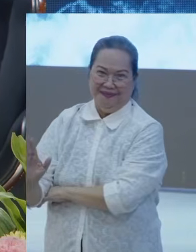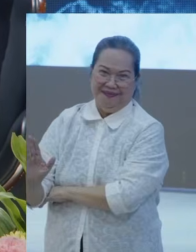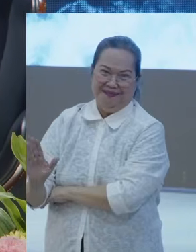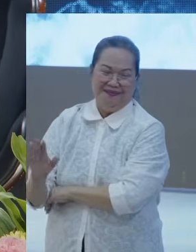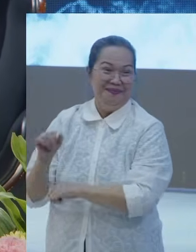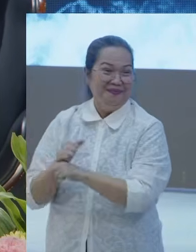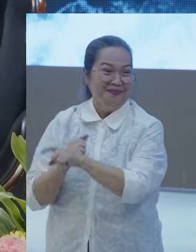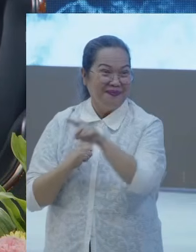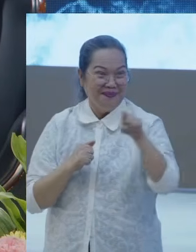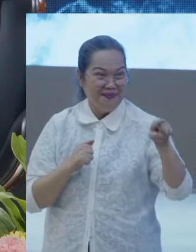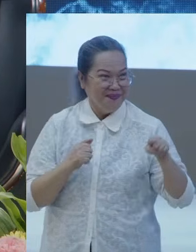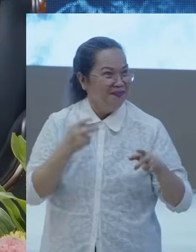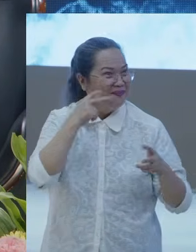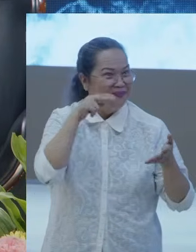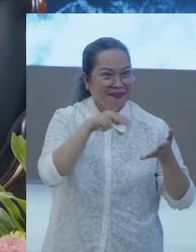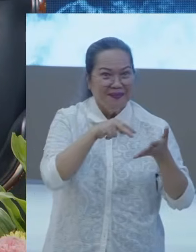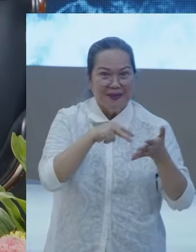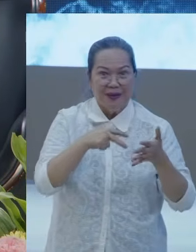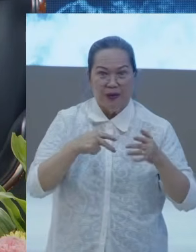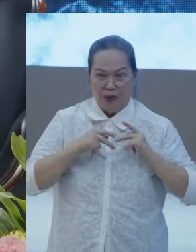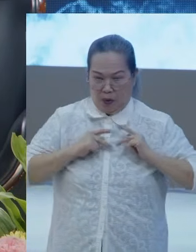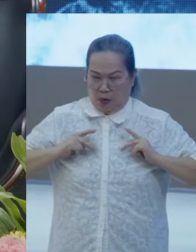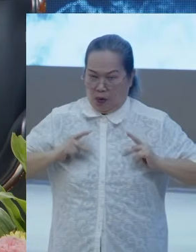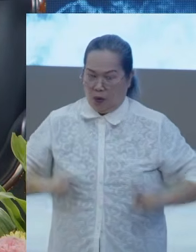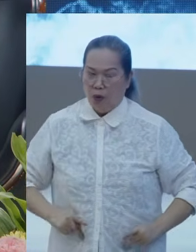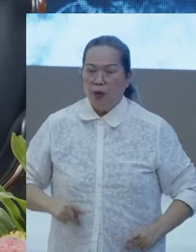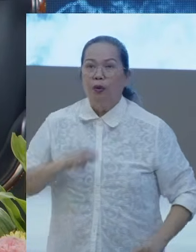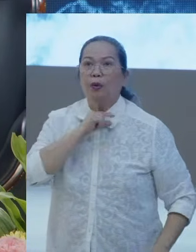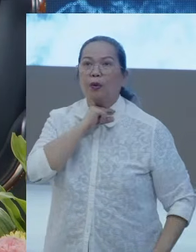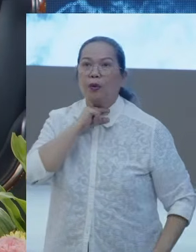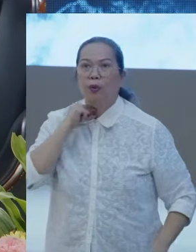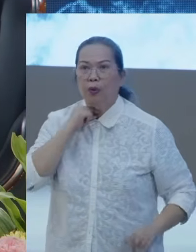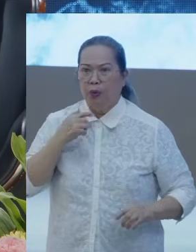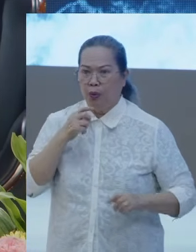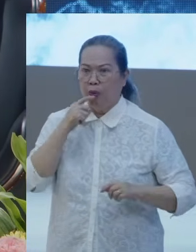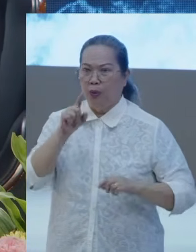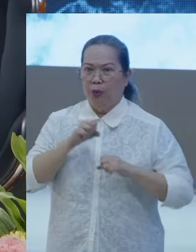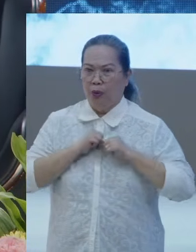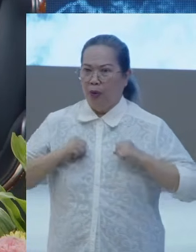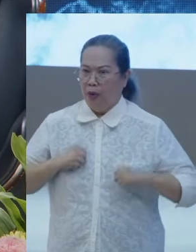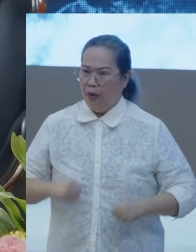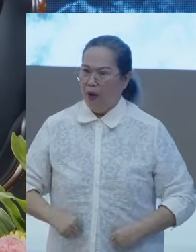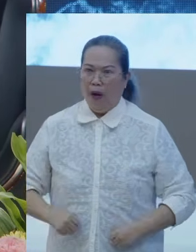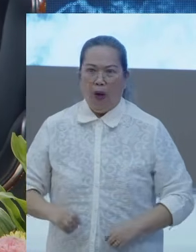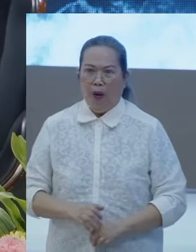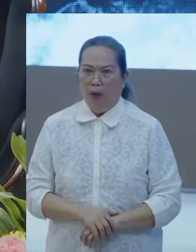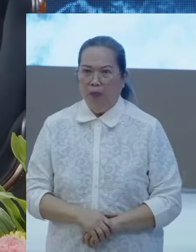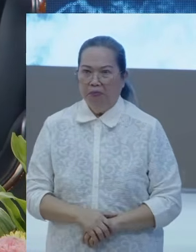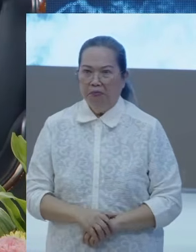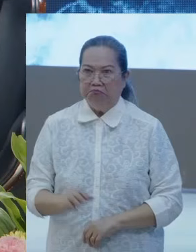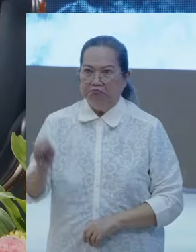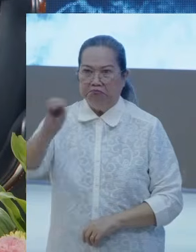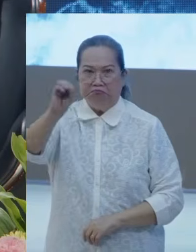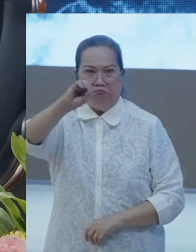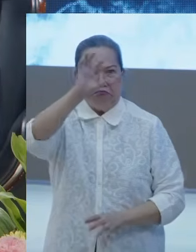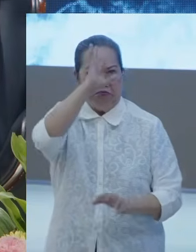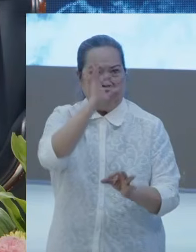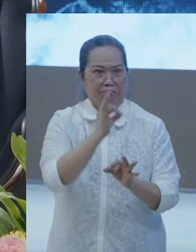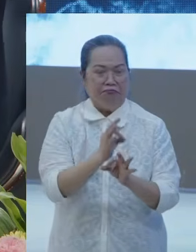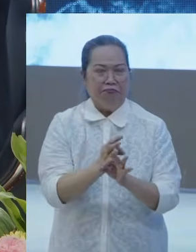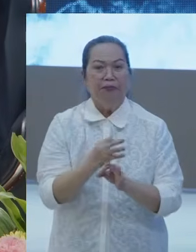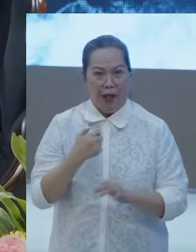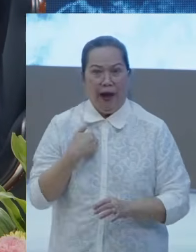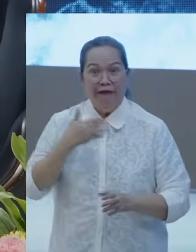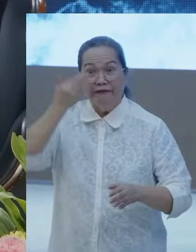Makikita natin dito na yung mga relihiyosong pinuno ng Israel ay walang ganitong pananampalataya. Meron lang sila